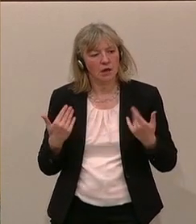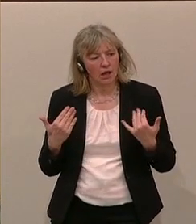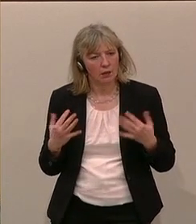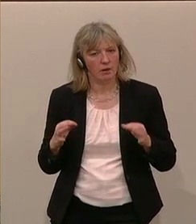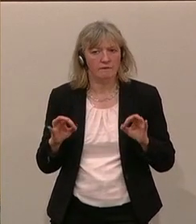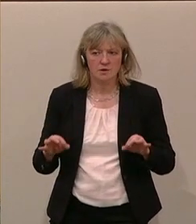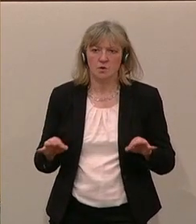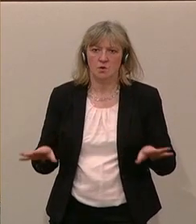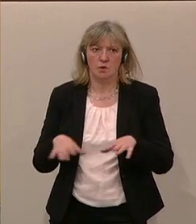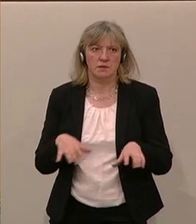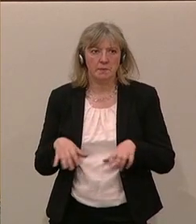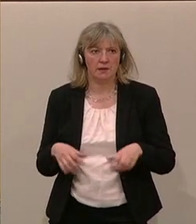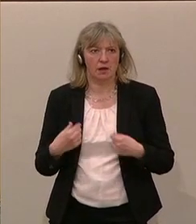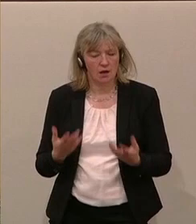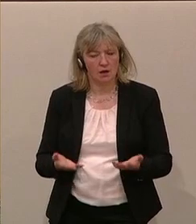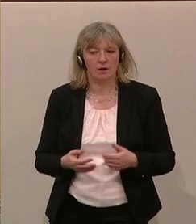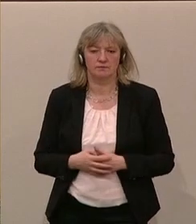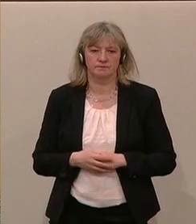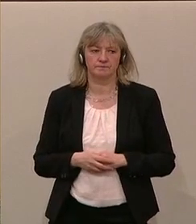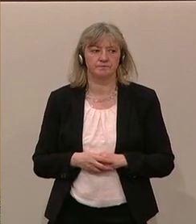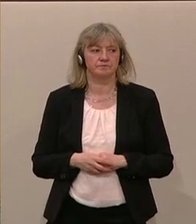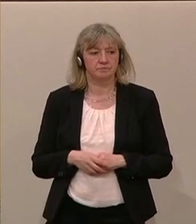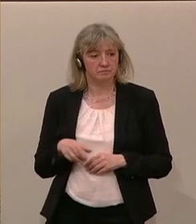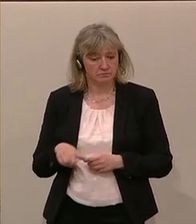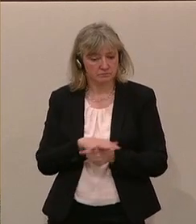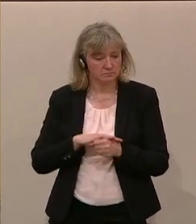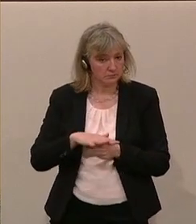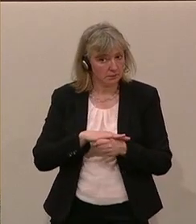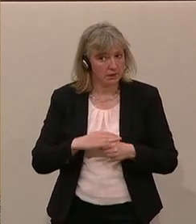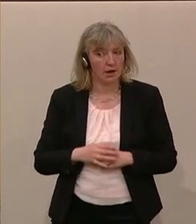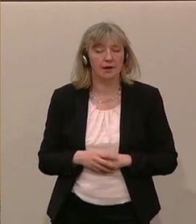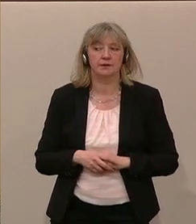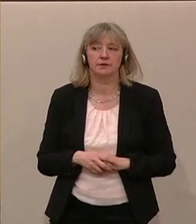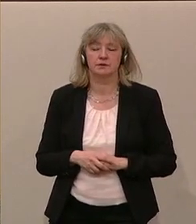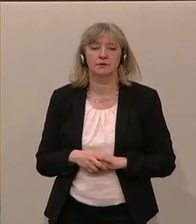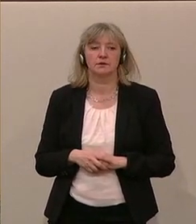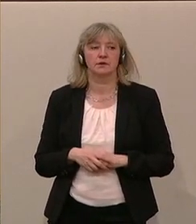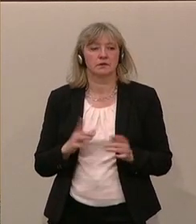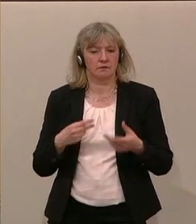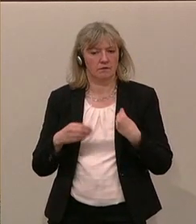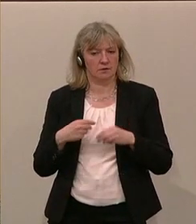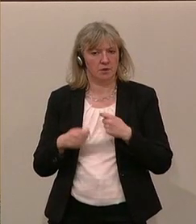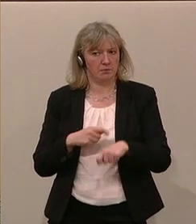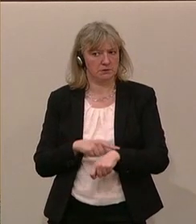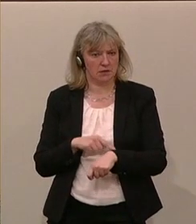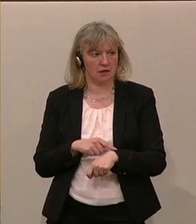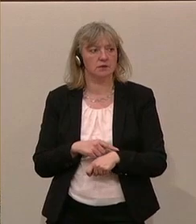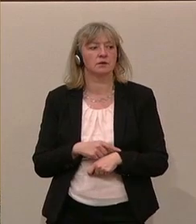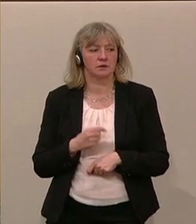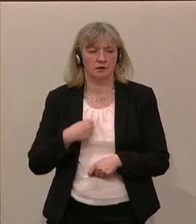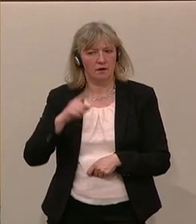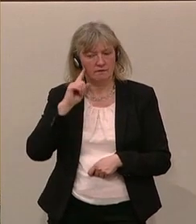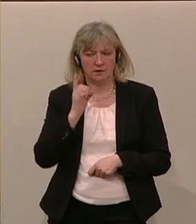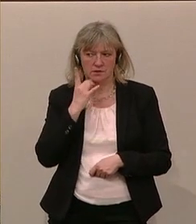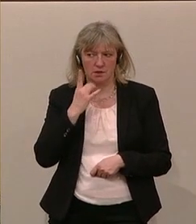meine Mitarbeiter zu schaffen. Und in diesem Bereich der Flexibilisierung der Arbeitszeiten weiß ich eines